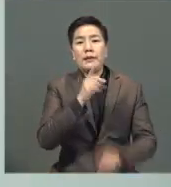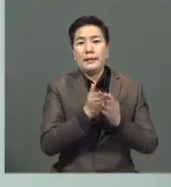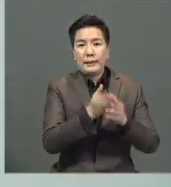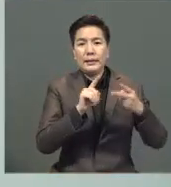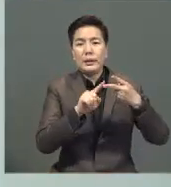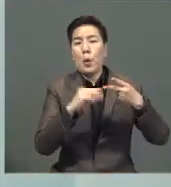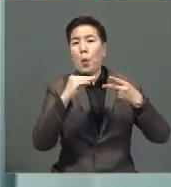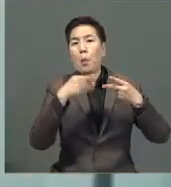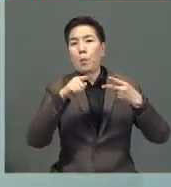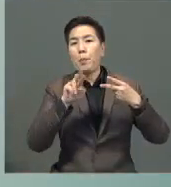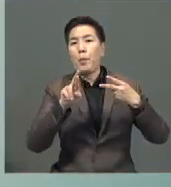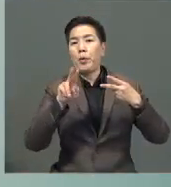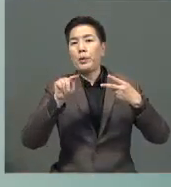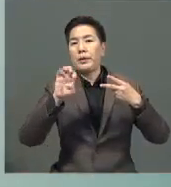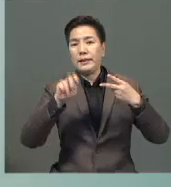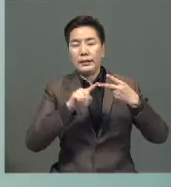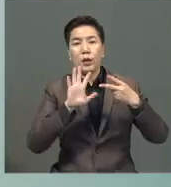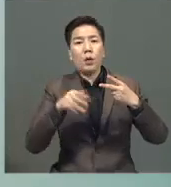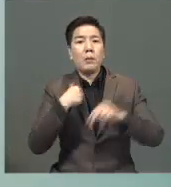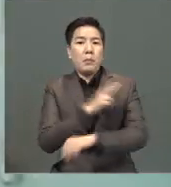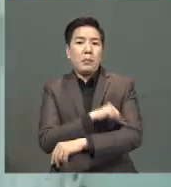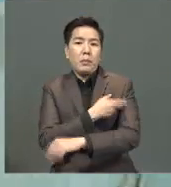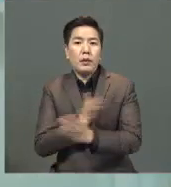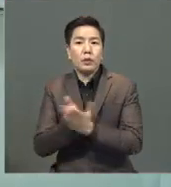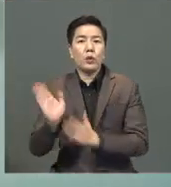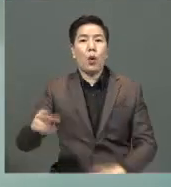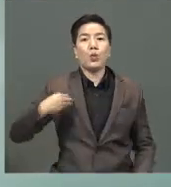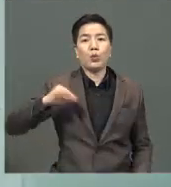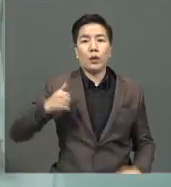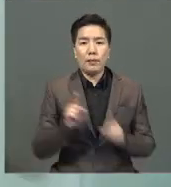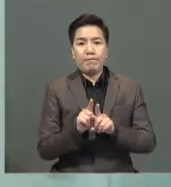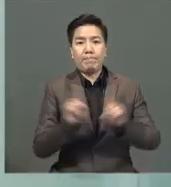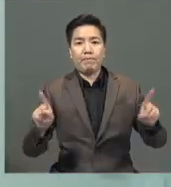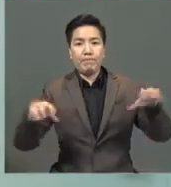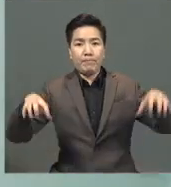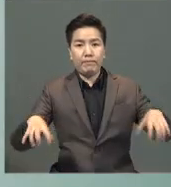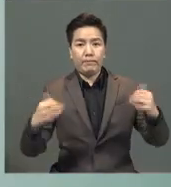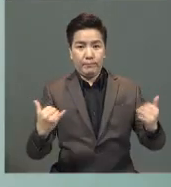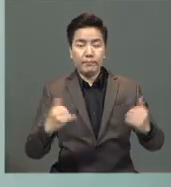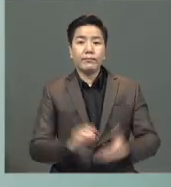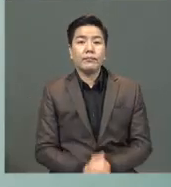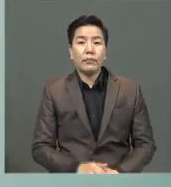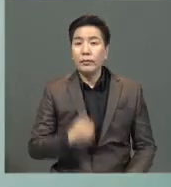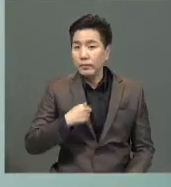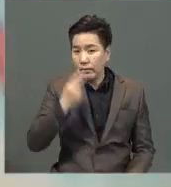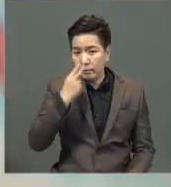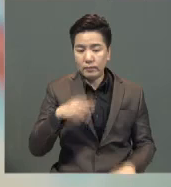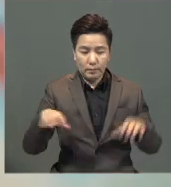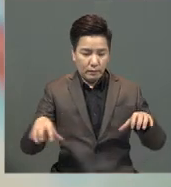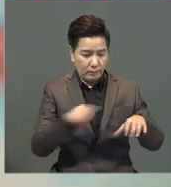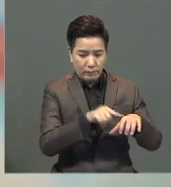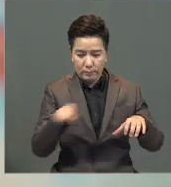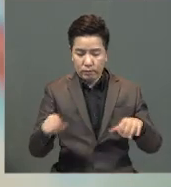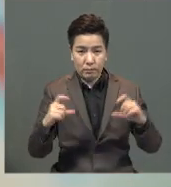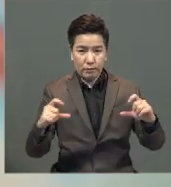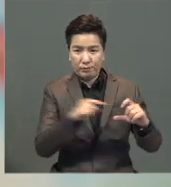โปรตีนซับยูนิตที่พัฒนาโดยคณะเภสัชศาสตร์จุฬาฯครับมาดูกันว่าสอง